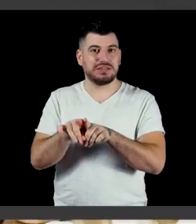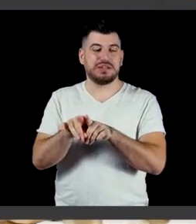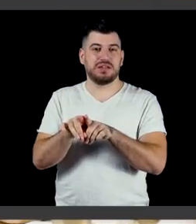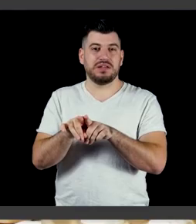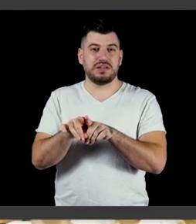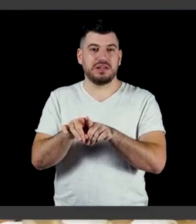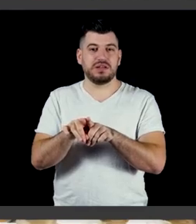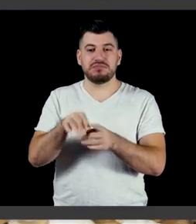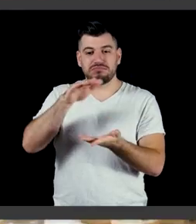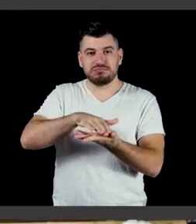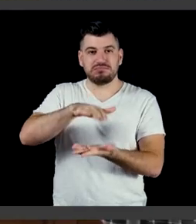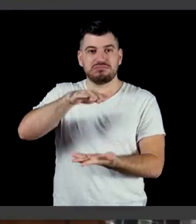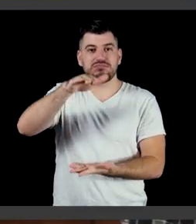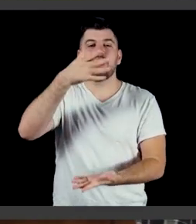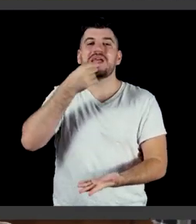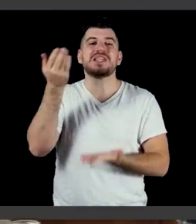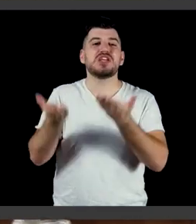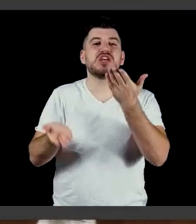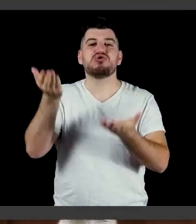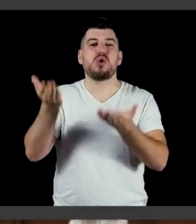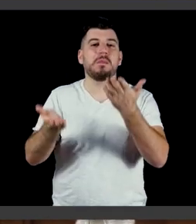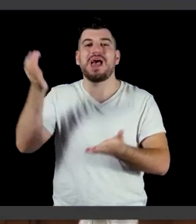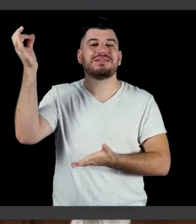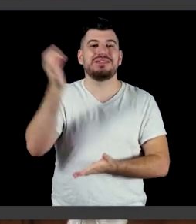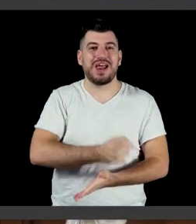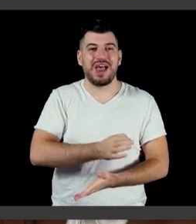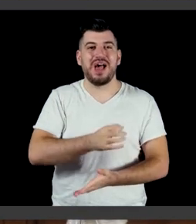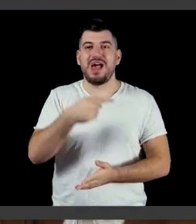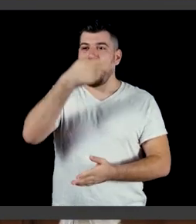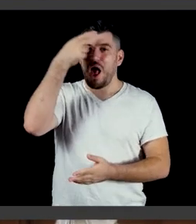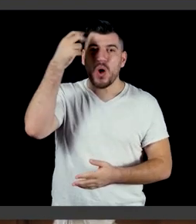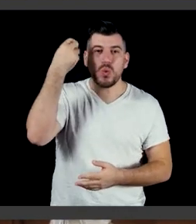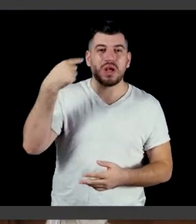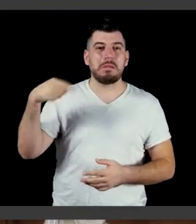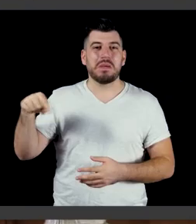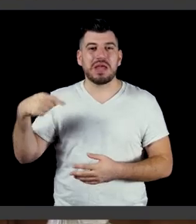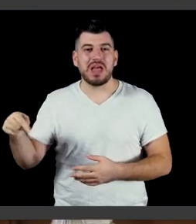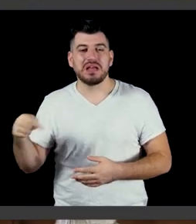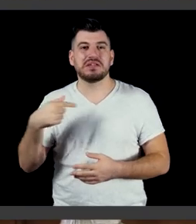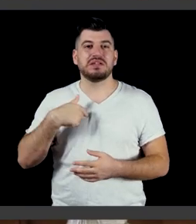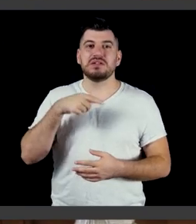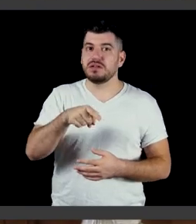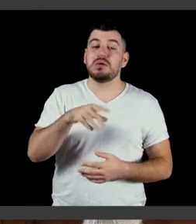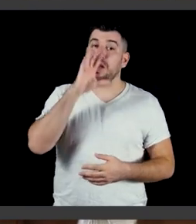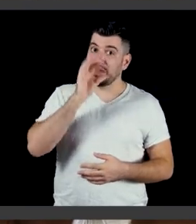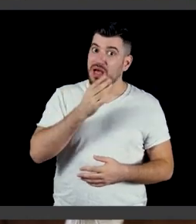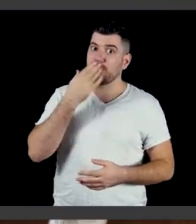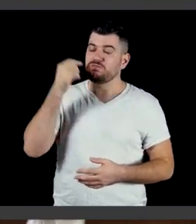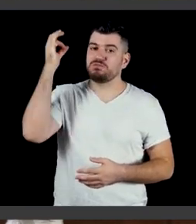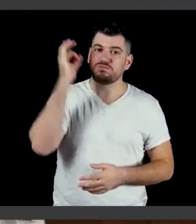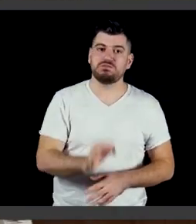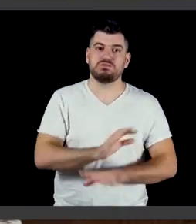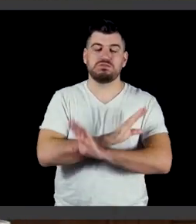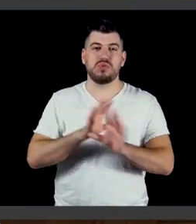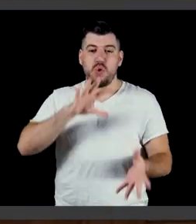δύο μεταξύ τους και έρχεται από πάνω η γαρνιτούρα που έχω κάνει με το αγκουράκι και τις πιπεριές που όταν το δοκιμάσετε θα πείτε δεν είναι δυνατόν να είναι τόσο νόστιμη,